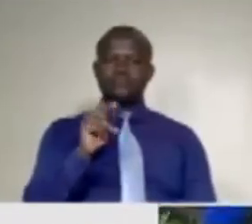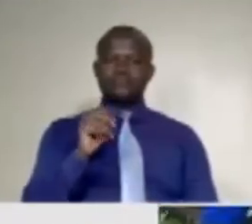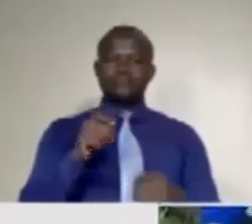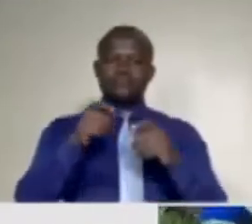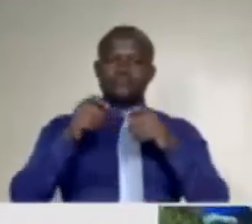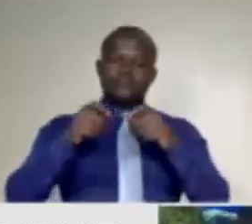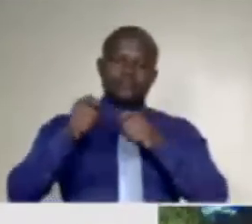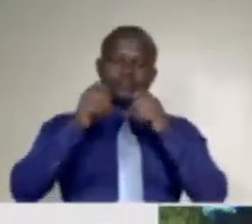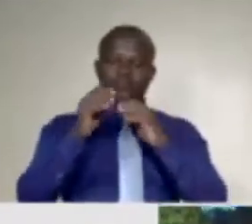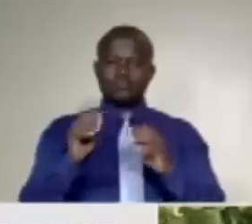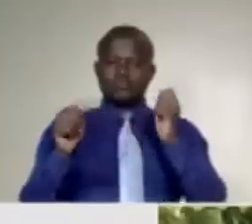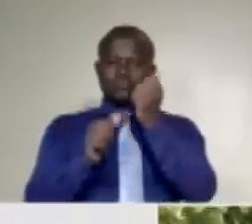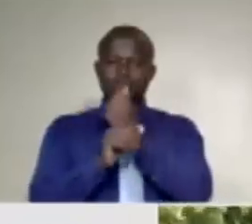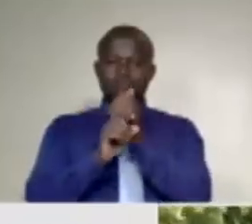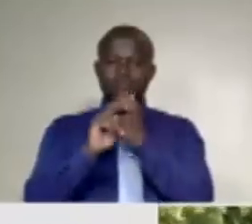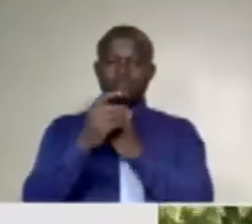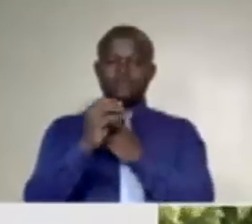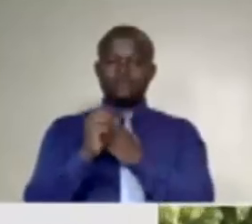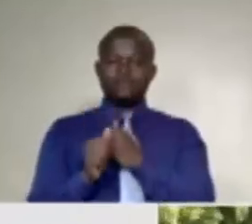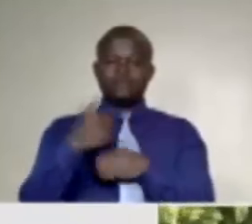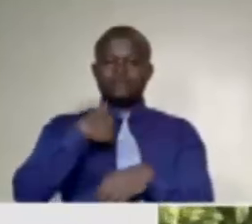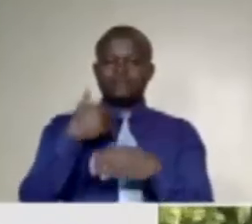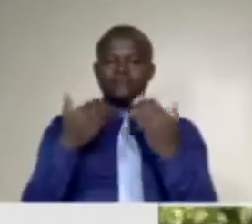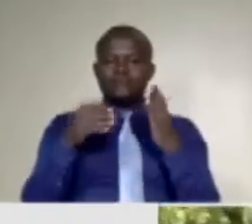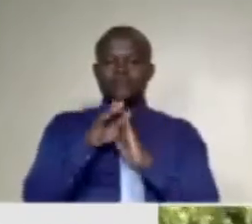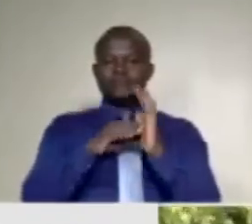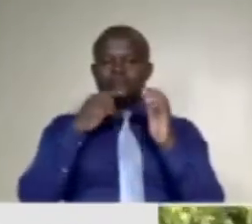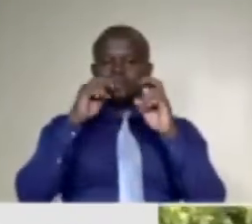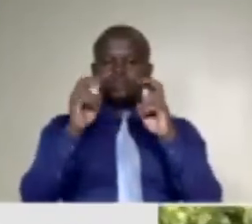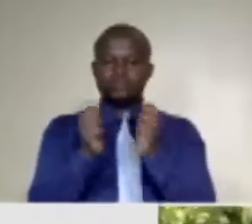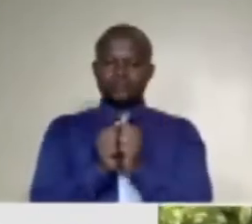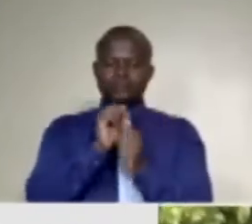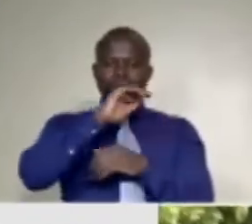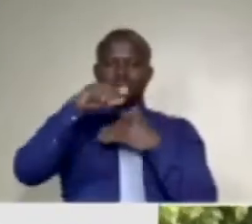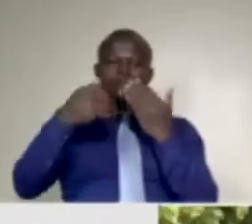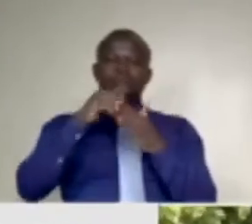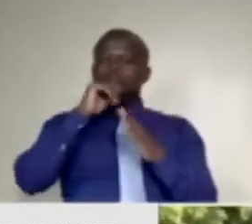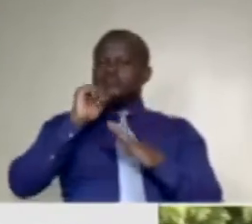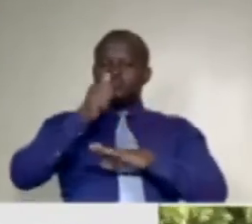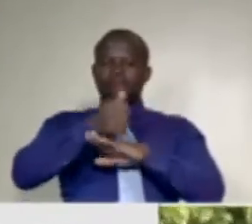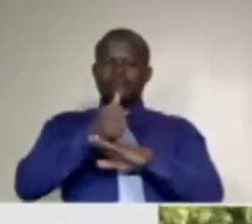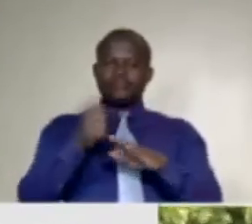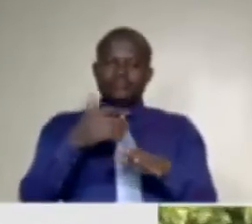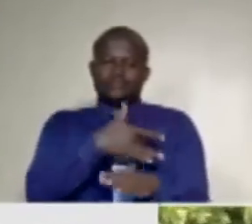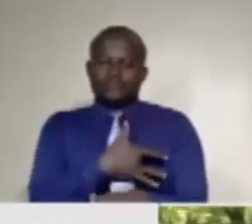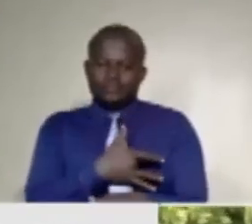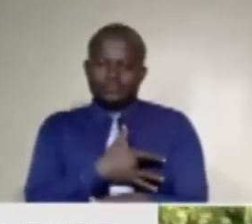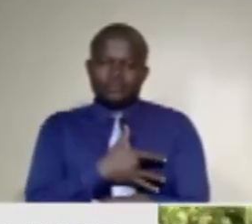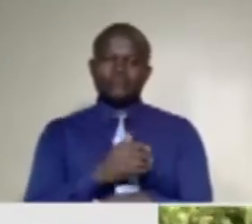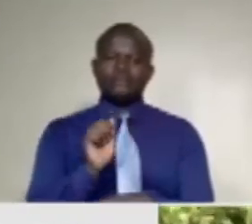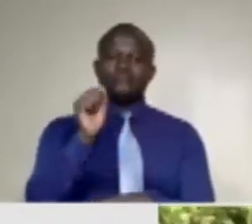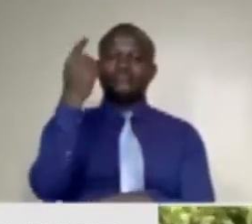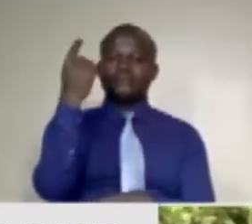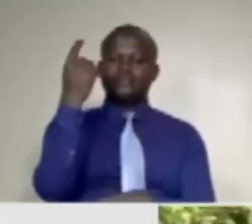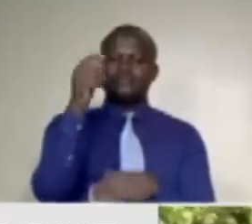Daso wungirije mu karere ka Ngoma. Dufite gahunda ivuga ngo umuturage ntitukamushyire ku musonga ahubwo tumushyire ku